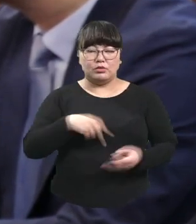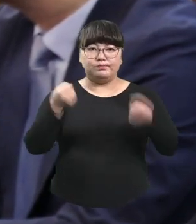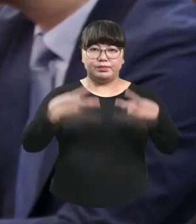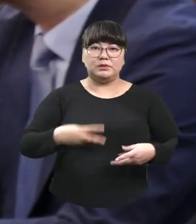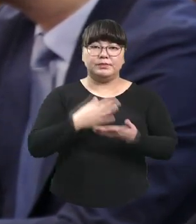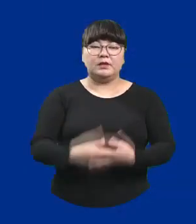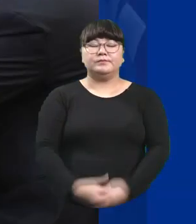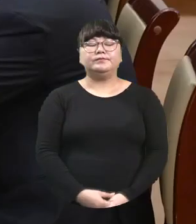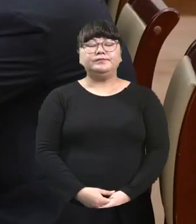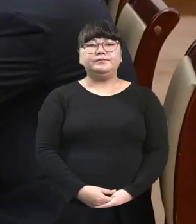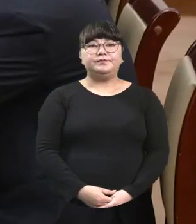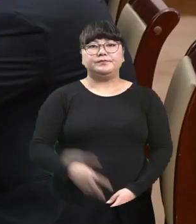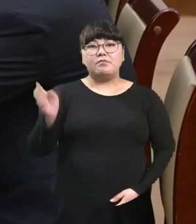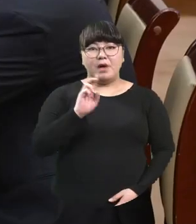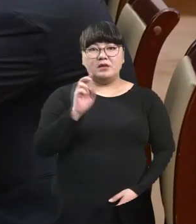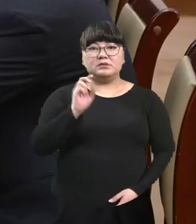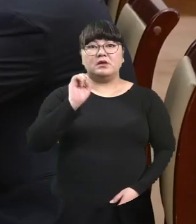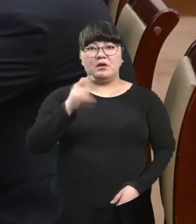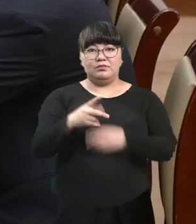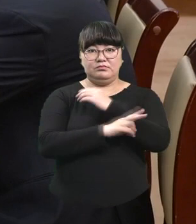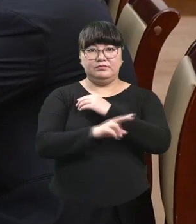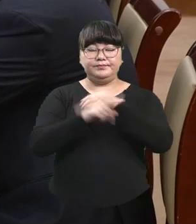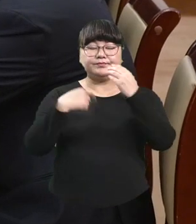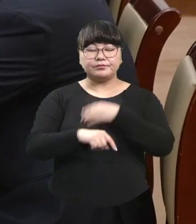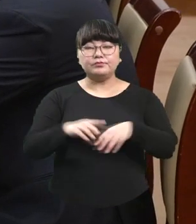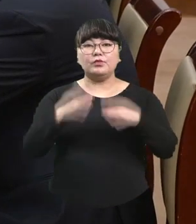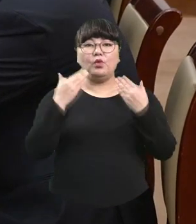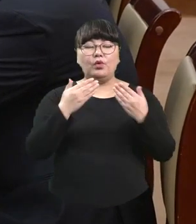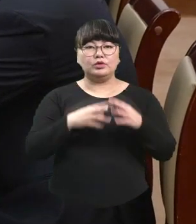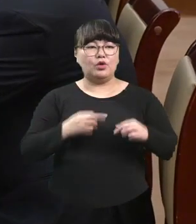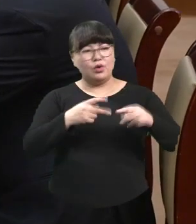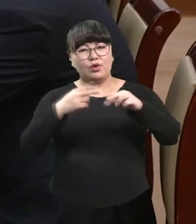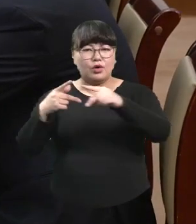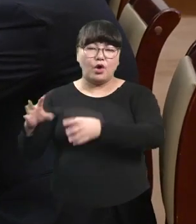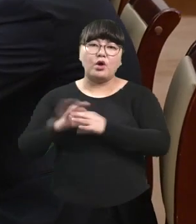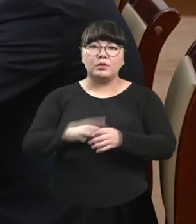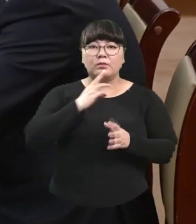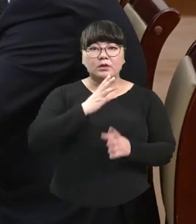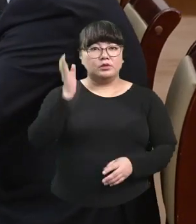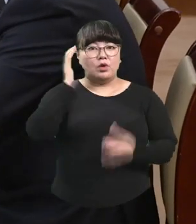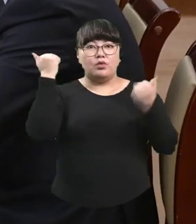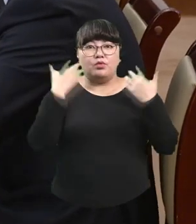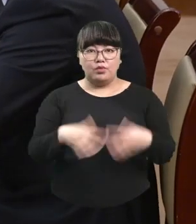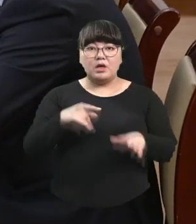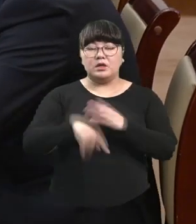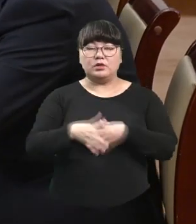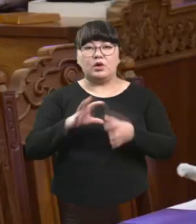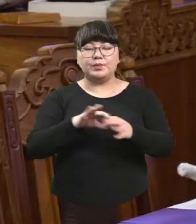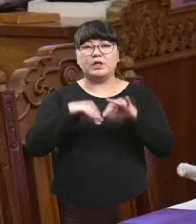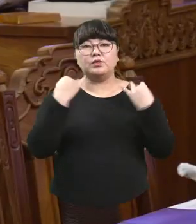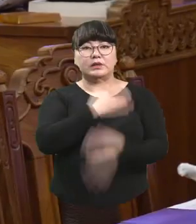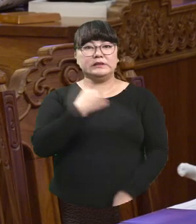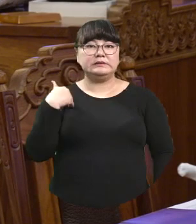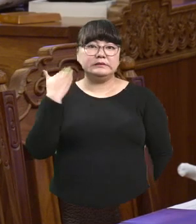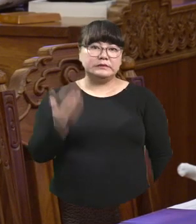байгаа юм байна. Баасан гарагийн чуулганы нэгдсэн хурлаанаар үйлчлэлтийн нөхцөл байдалтай холбоотой мэдээлэл сонслоо. Үүнтэй холбогдуулан